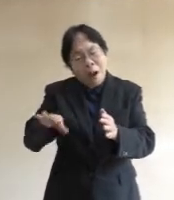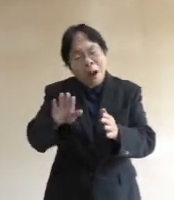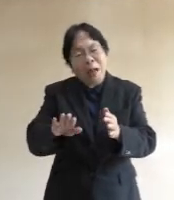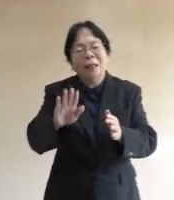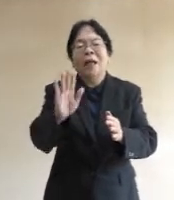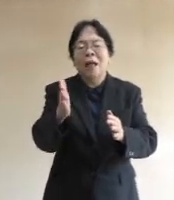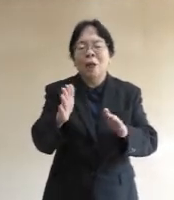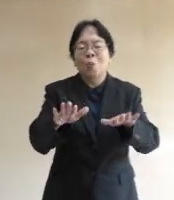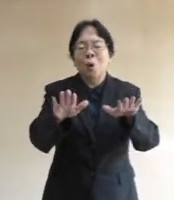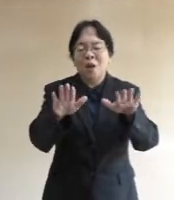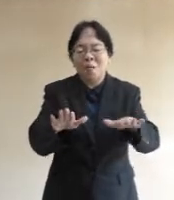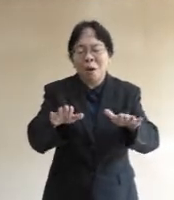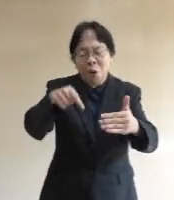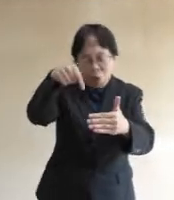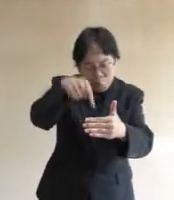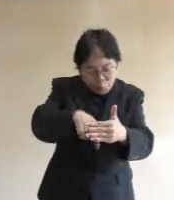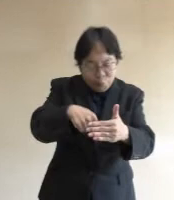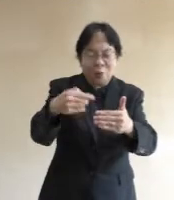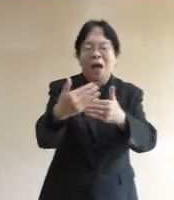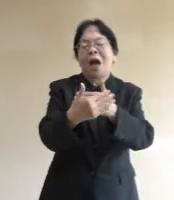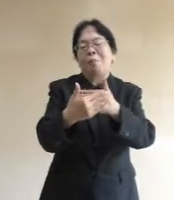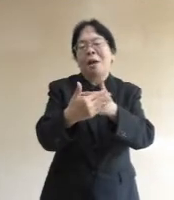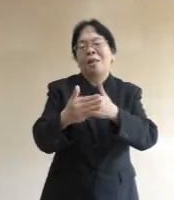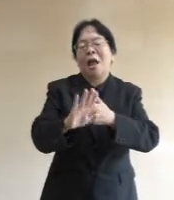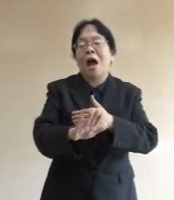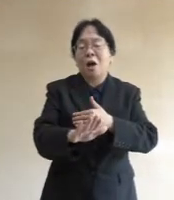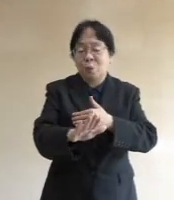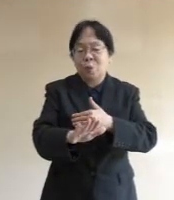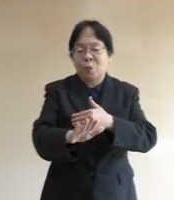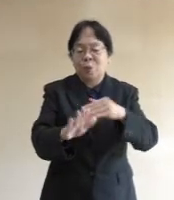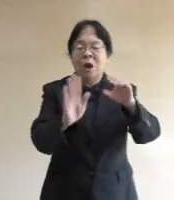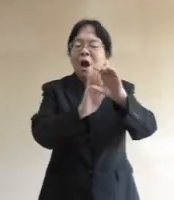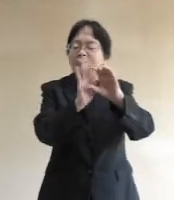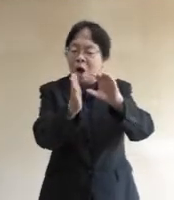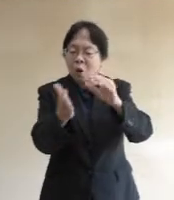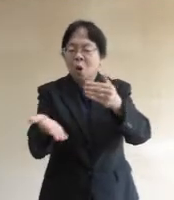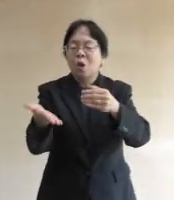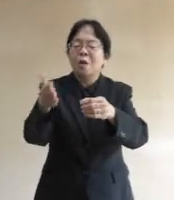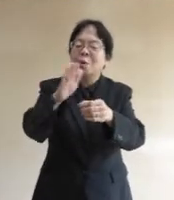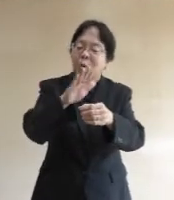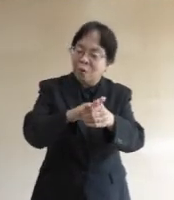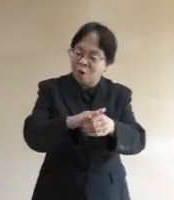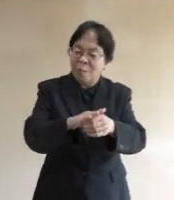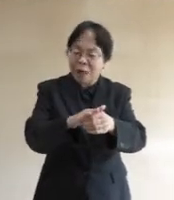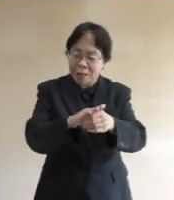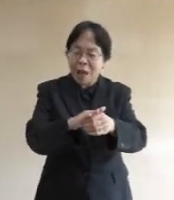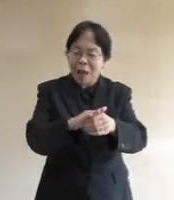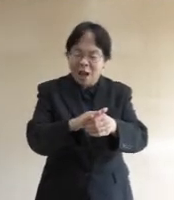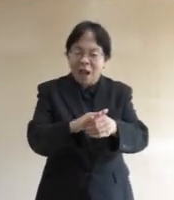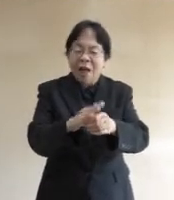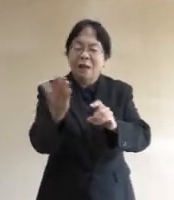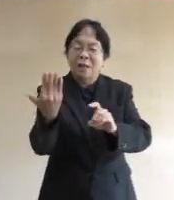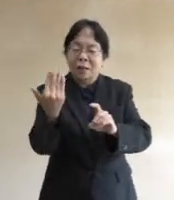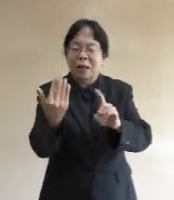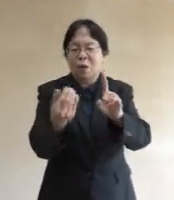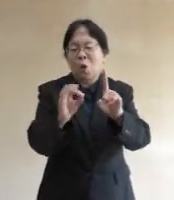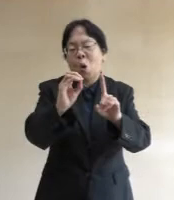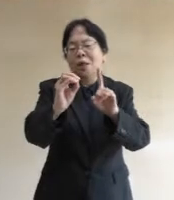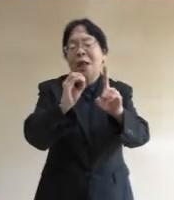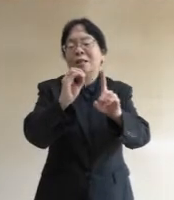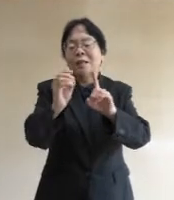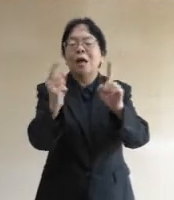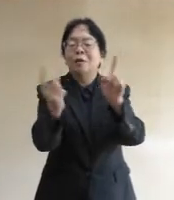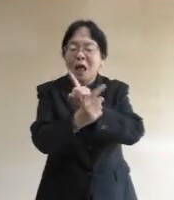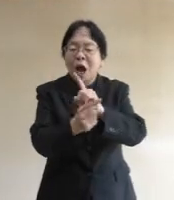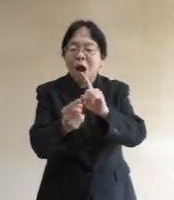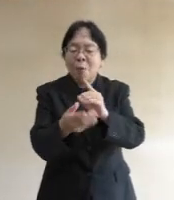ぱり脈々とある部分がある。それが まあ、このコロナも含めて少しいろんな部分が変わりつつ、さっき